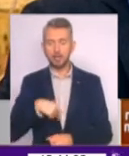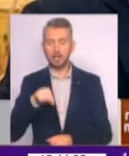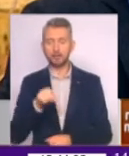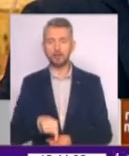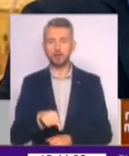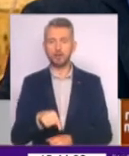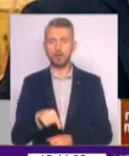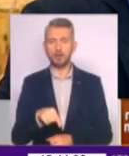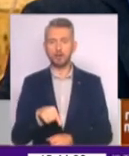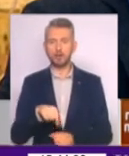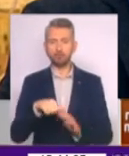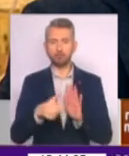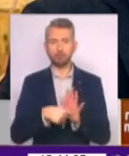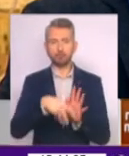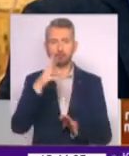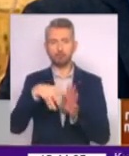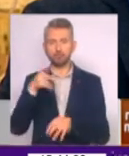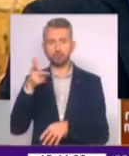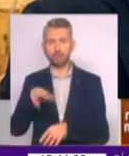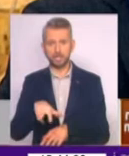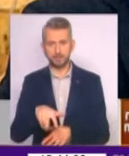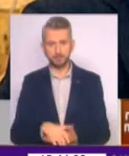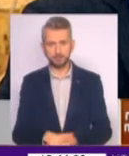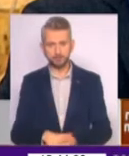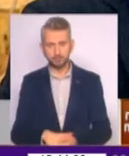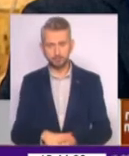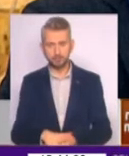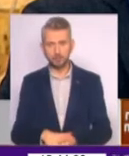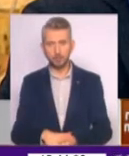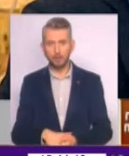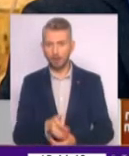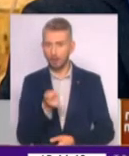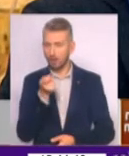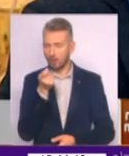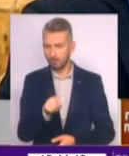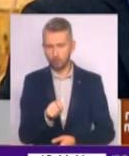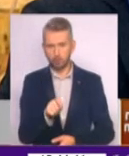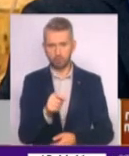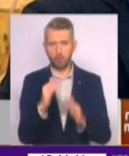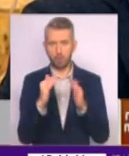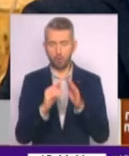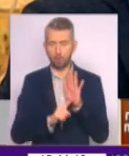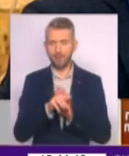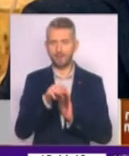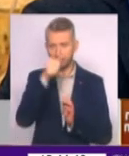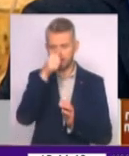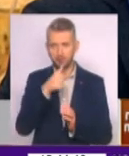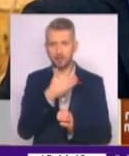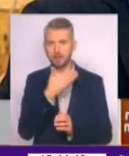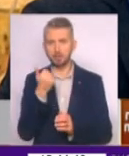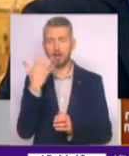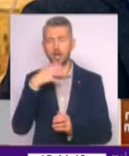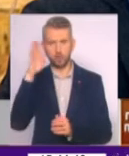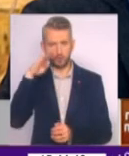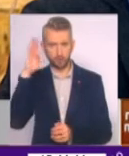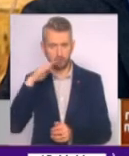16-етажних доми. І не в одному домі із травня місяця немає гарячої